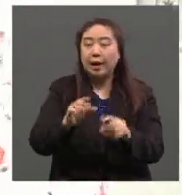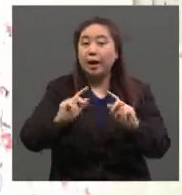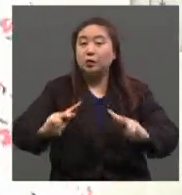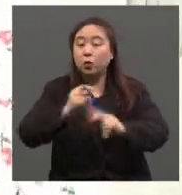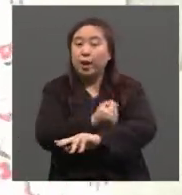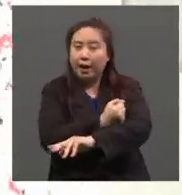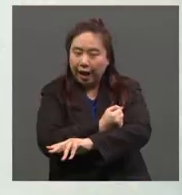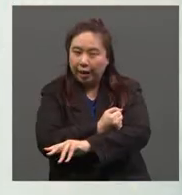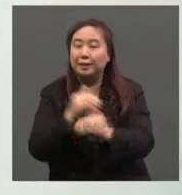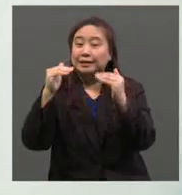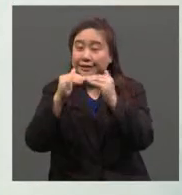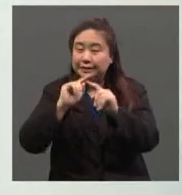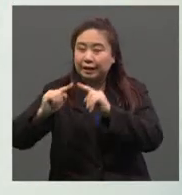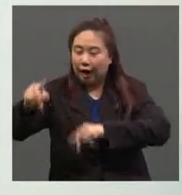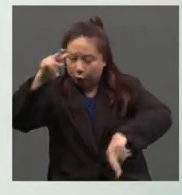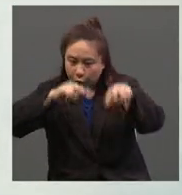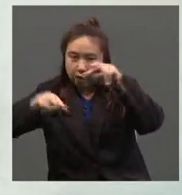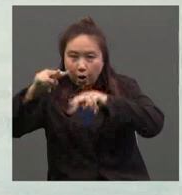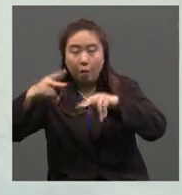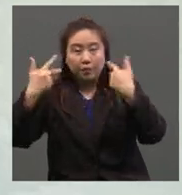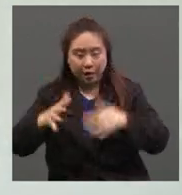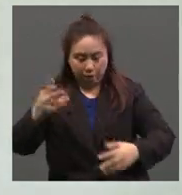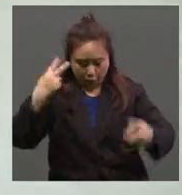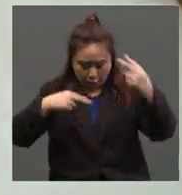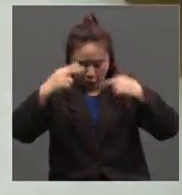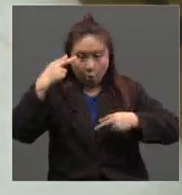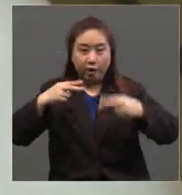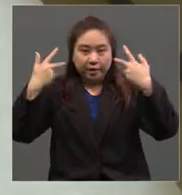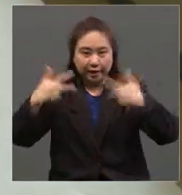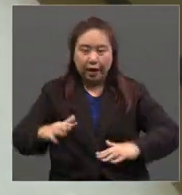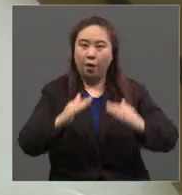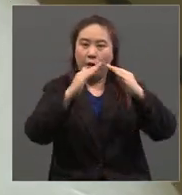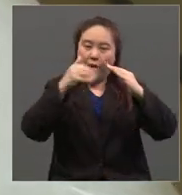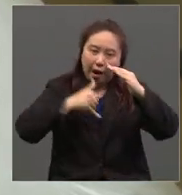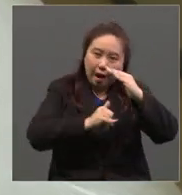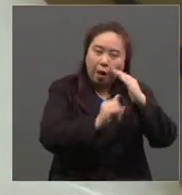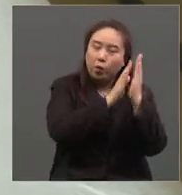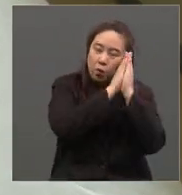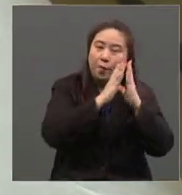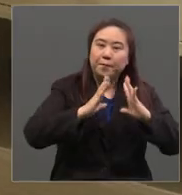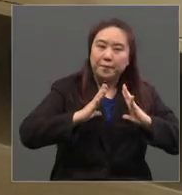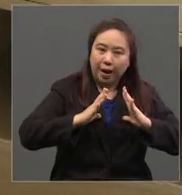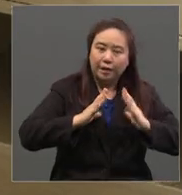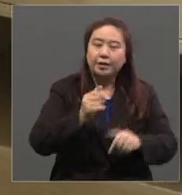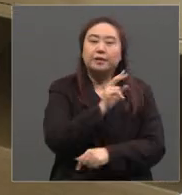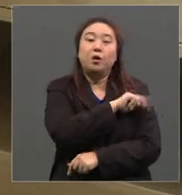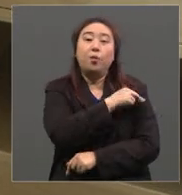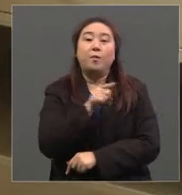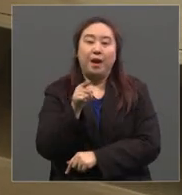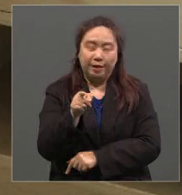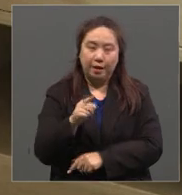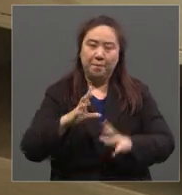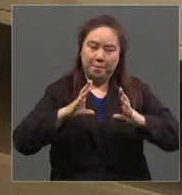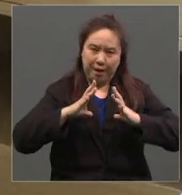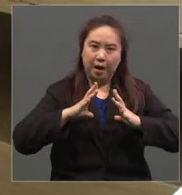ให้จากนั้นทั้งหมดก็ได้รับการตรวจสุขภาพแล้วก็ได้เข้าพักค้างคืนที่อาคารควอรันทีนเซ็นเตอร์ที่โรงพยาบาลบำราศนราดู